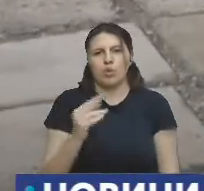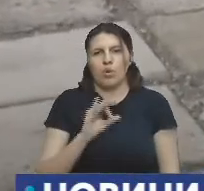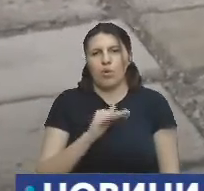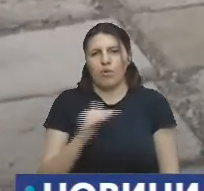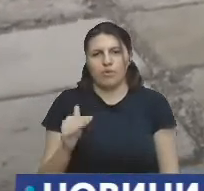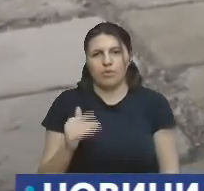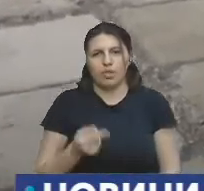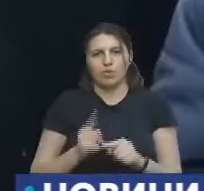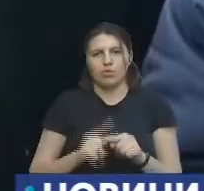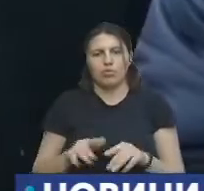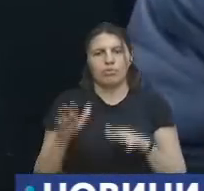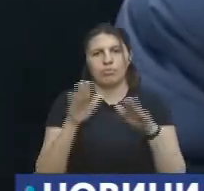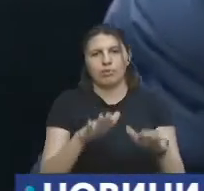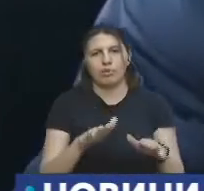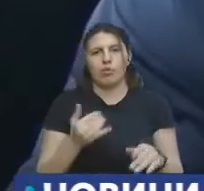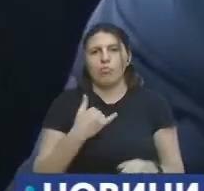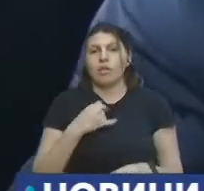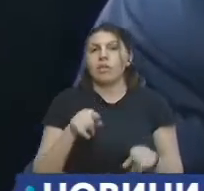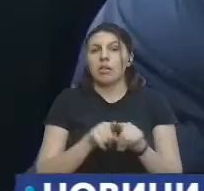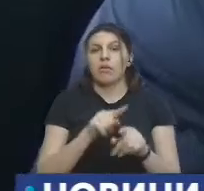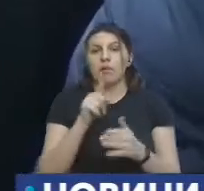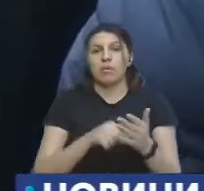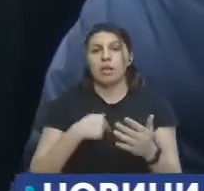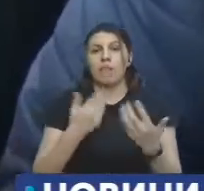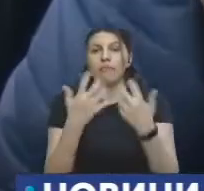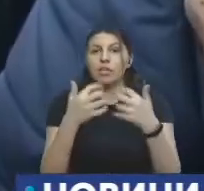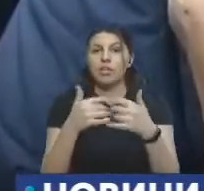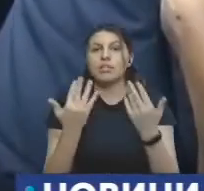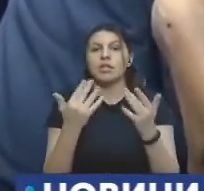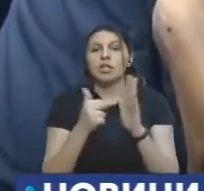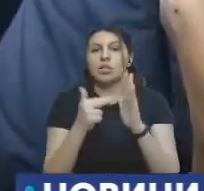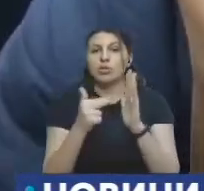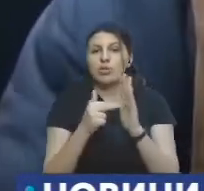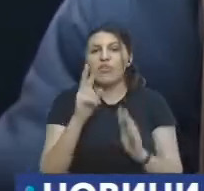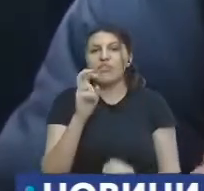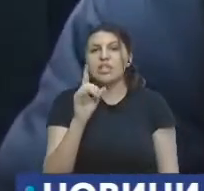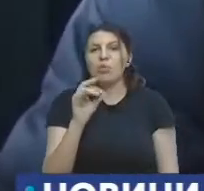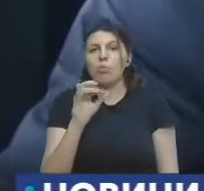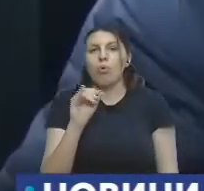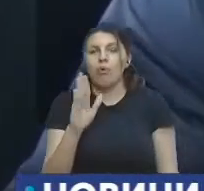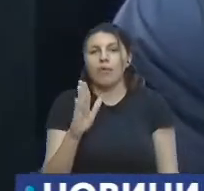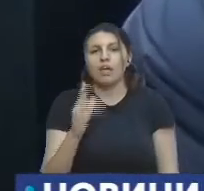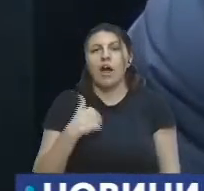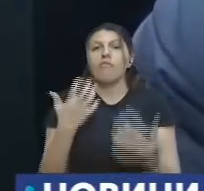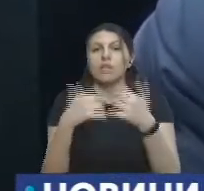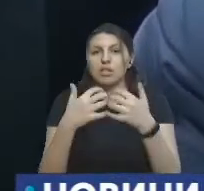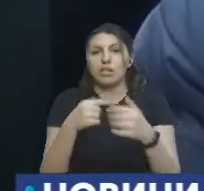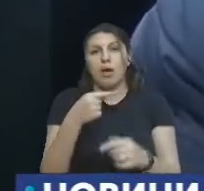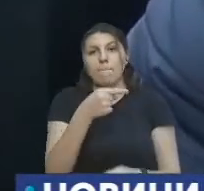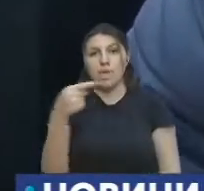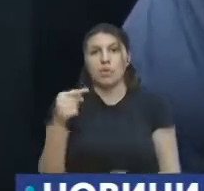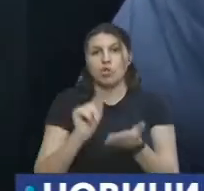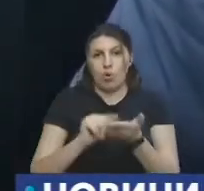населеного пункту. У мене такий вопрос. Я висчитала, скільки стоїть? 200 кубов, так? Висчитала. Мінус